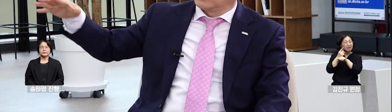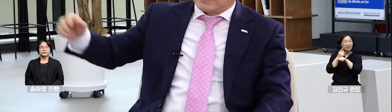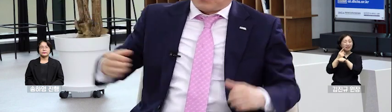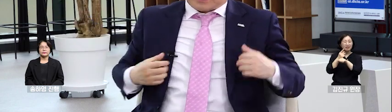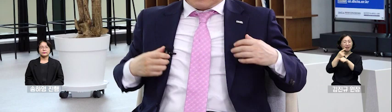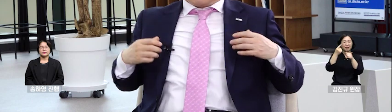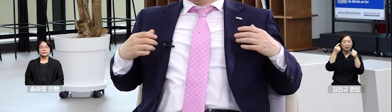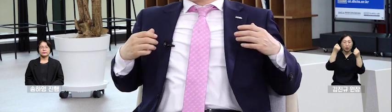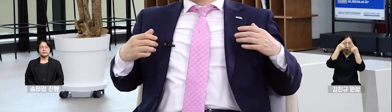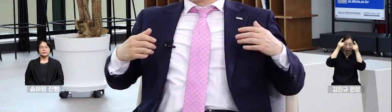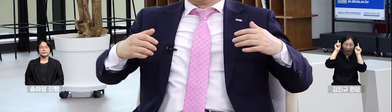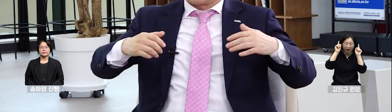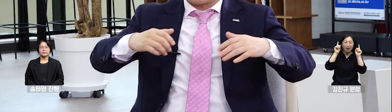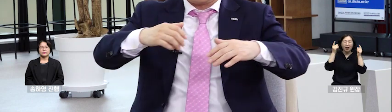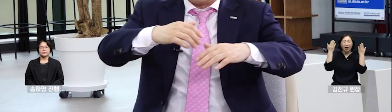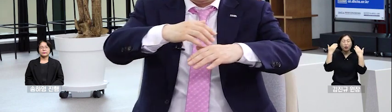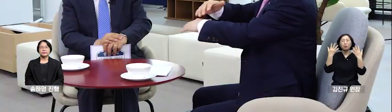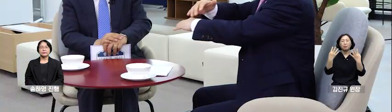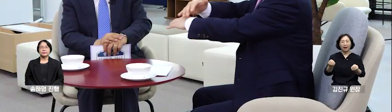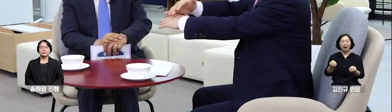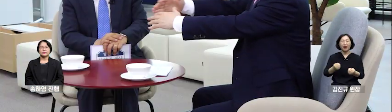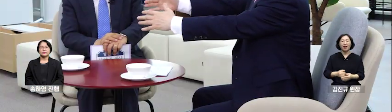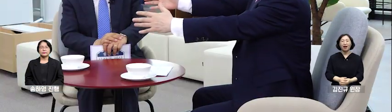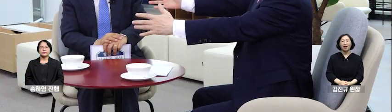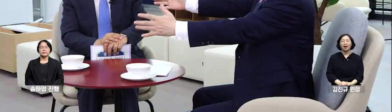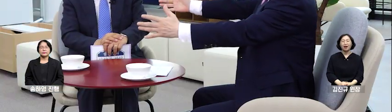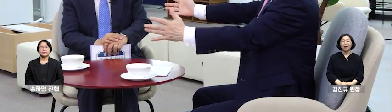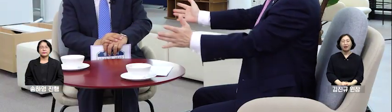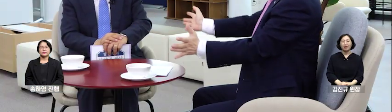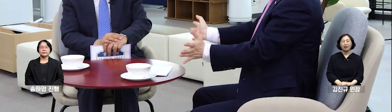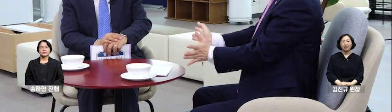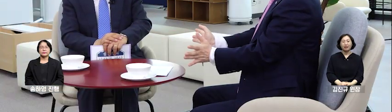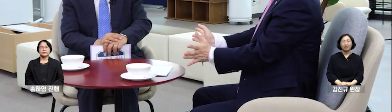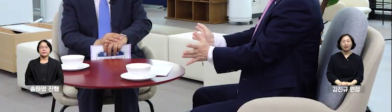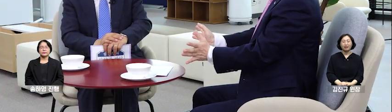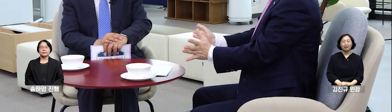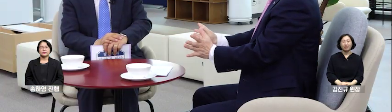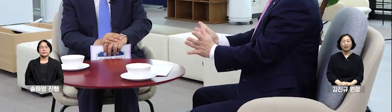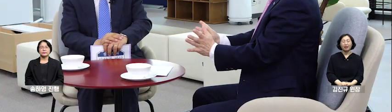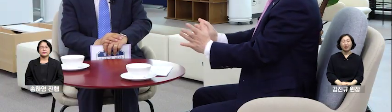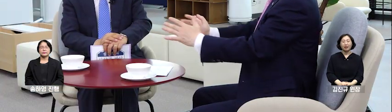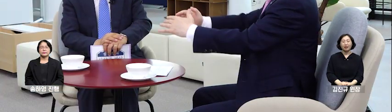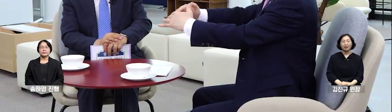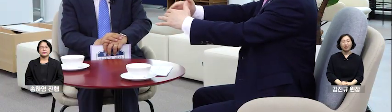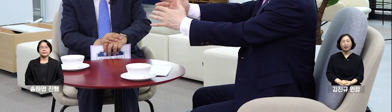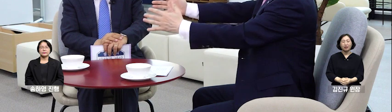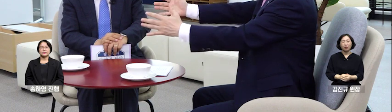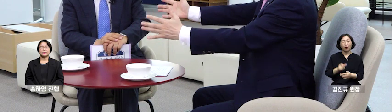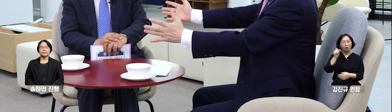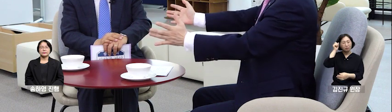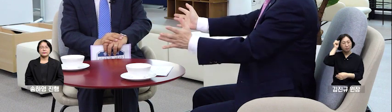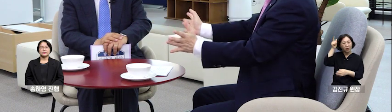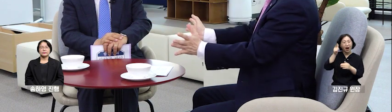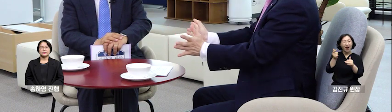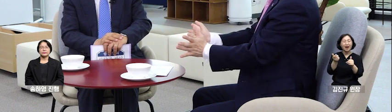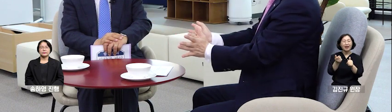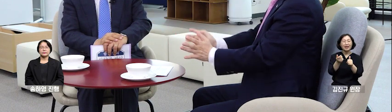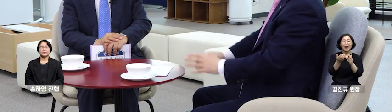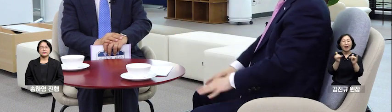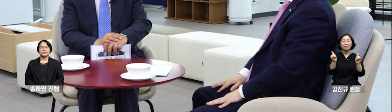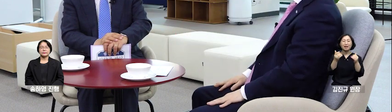않구요 바깥에서 보면 이렇게 에 정말 인재들이 모여있는 들어